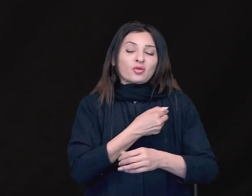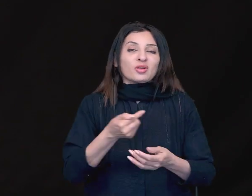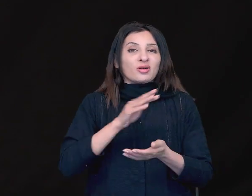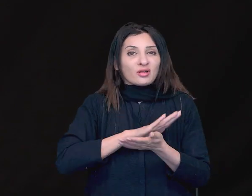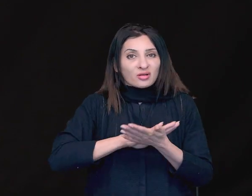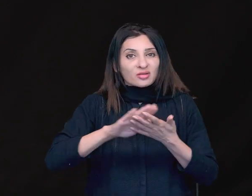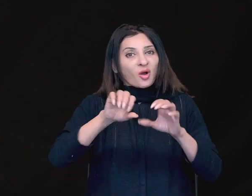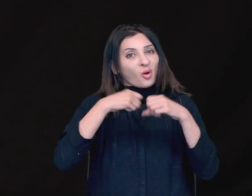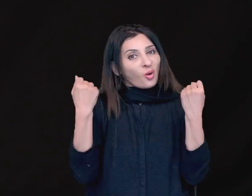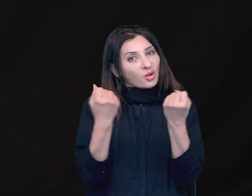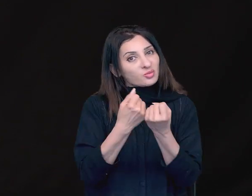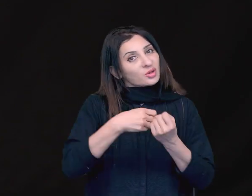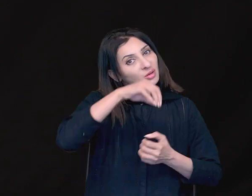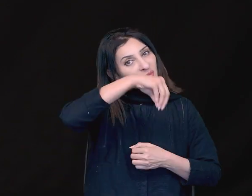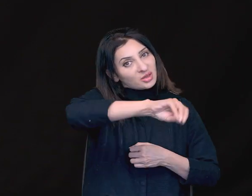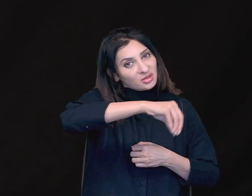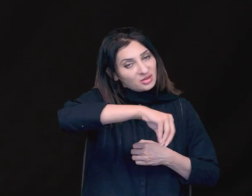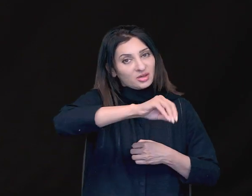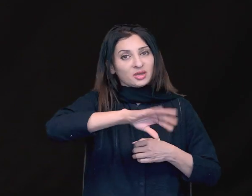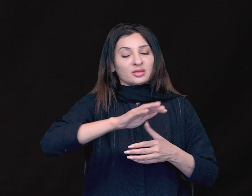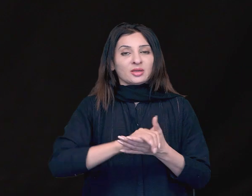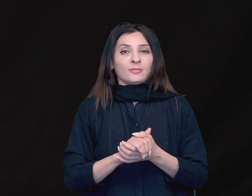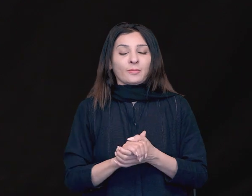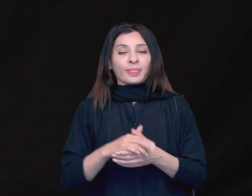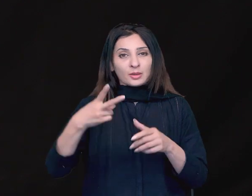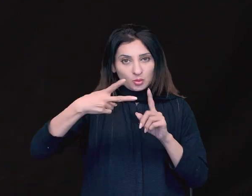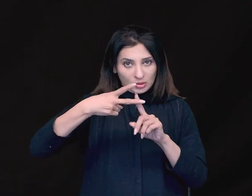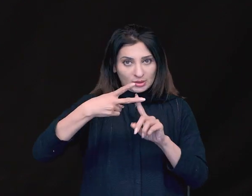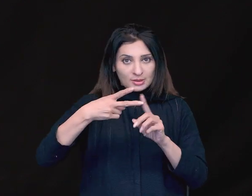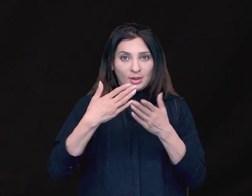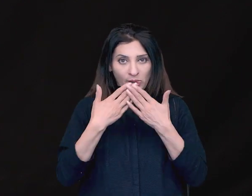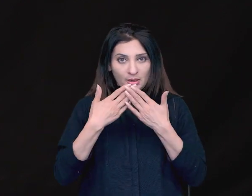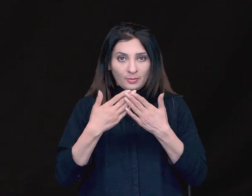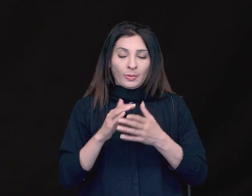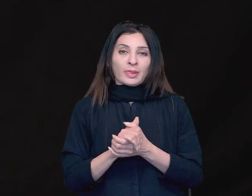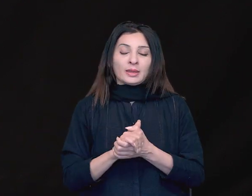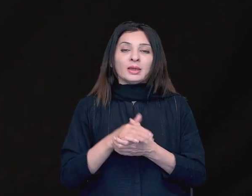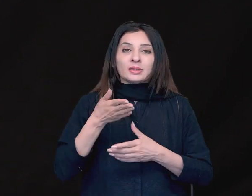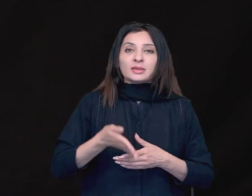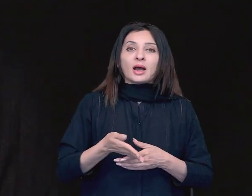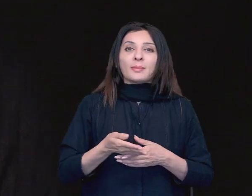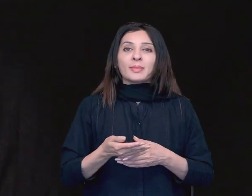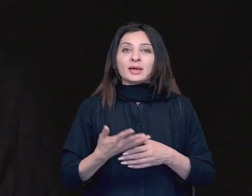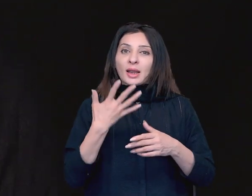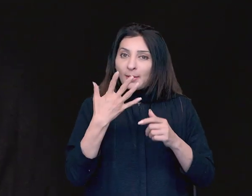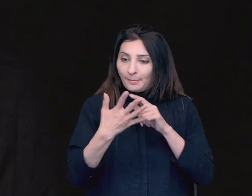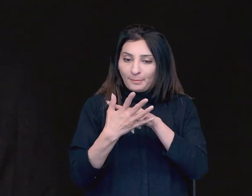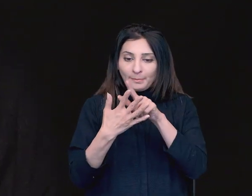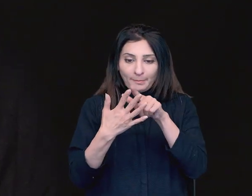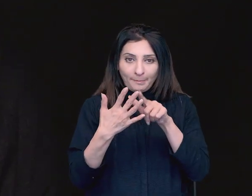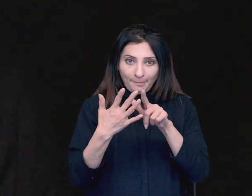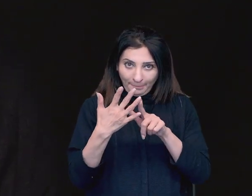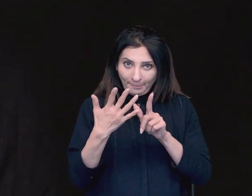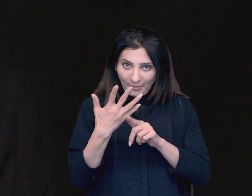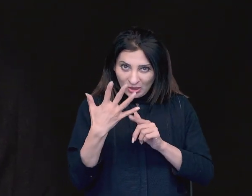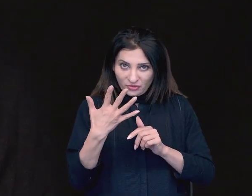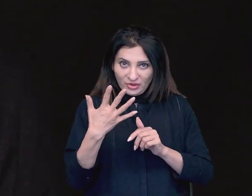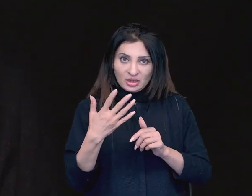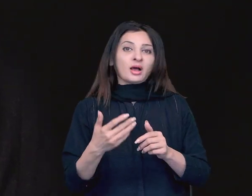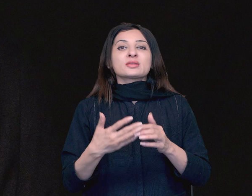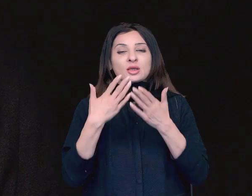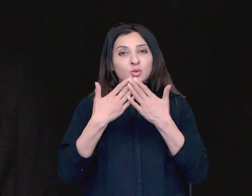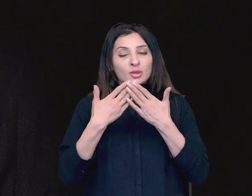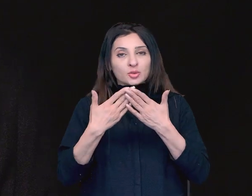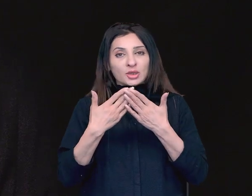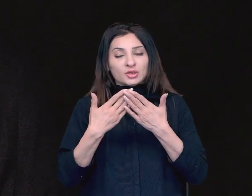प्राइमरी एजुकेशन है उसके अंदर तकरीबन 46% बच्चियाँ ये 2022 में प्राइमरी